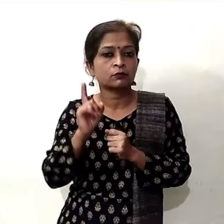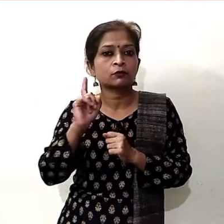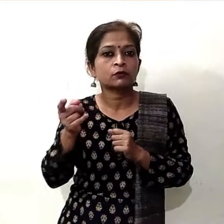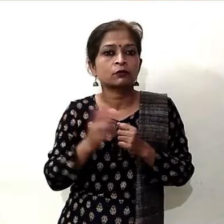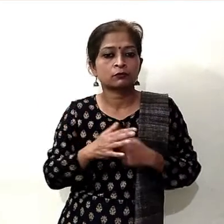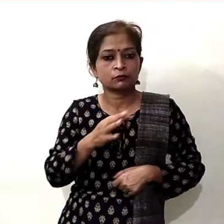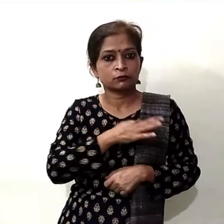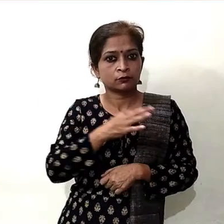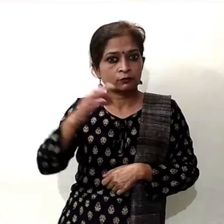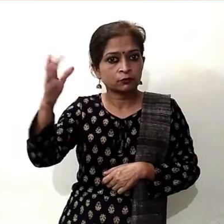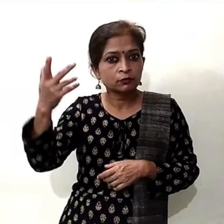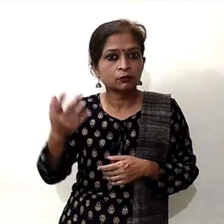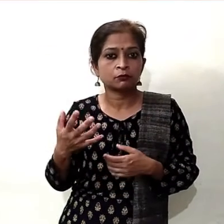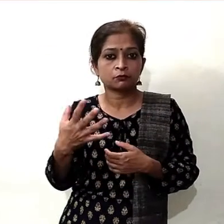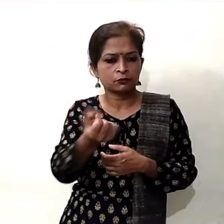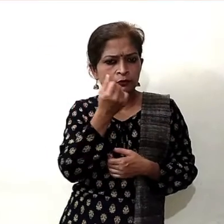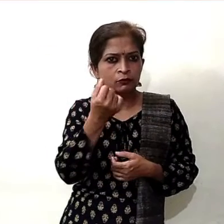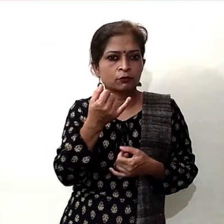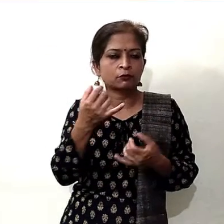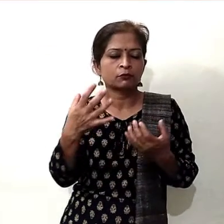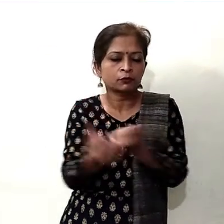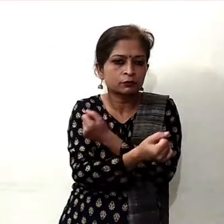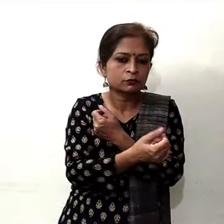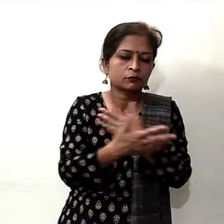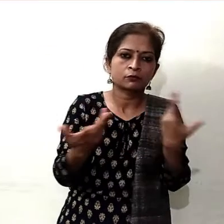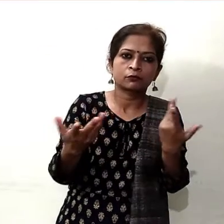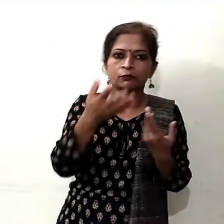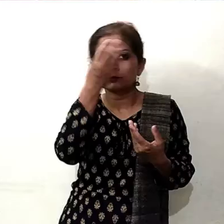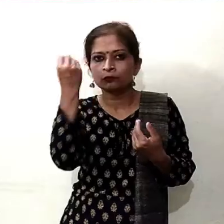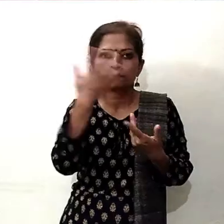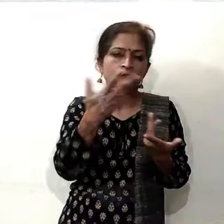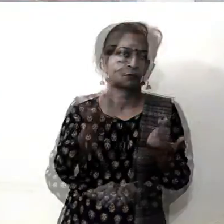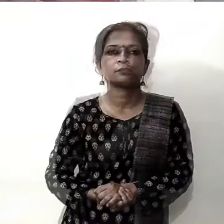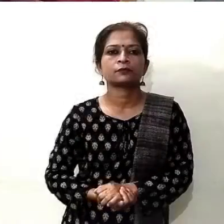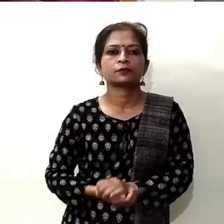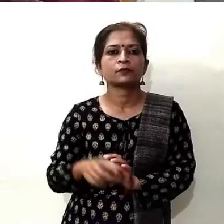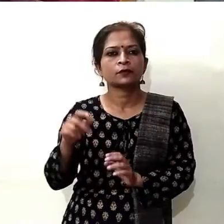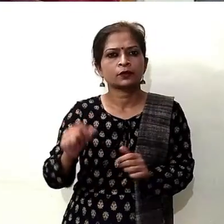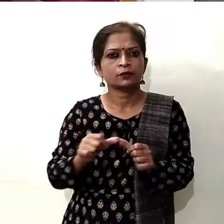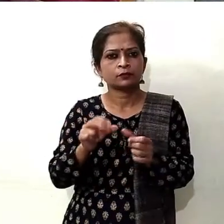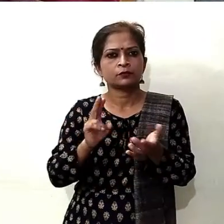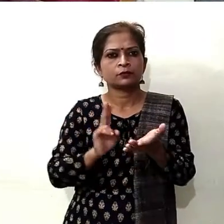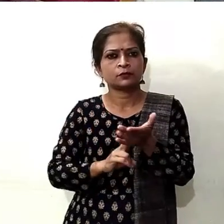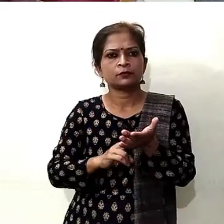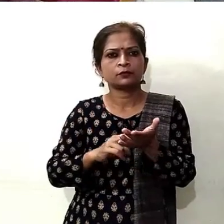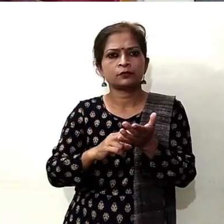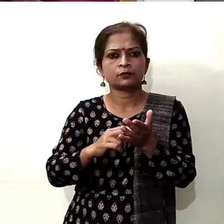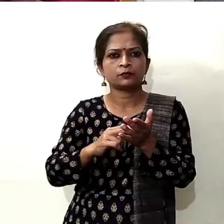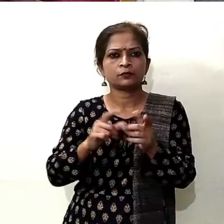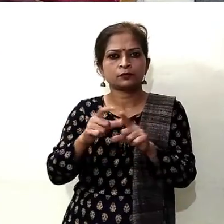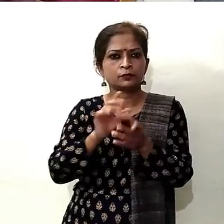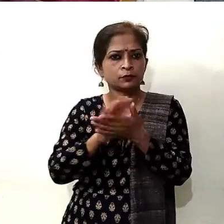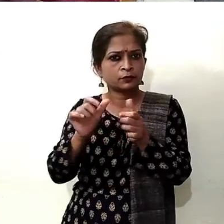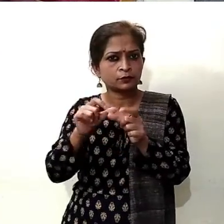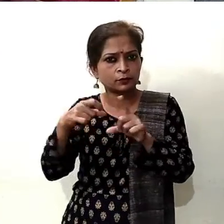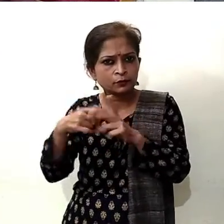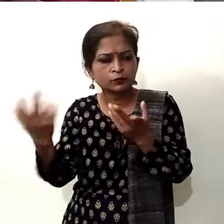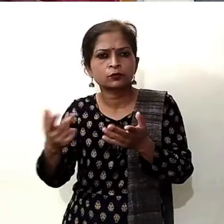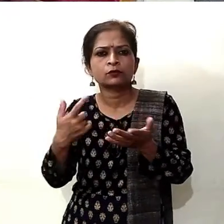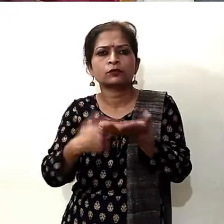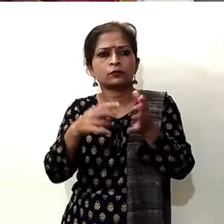दिव्यता कभी पा गया था, कभी खो दिया था। जी सर, अंधक और राम तो त्रेता युग के हुए हैं, क्या कोई कलयुग में ऐसी शख्सियत हुई